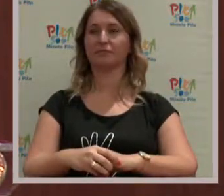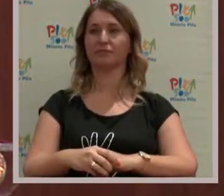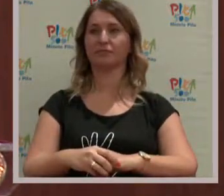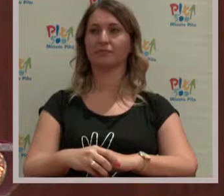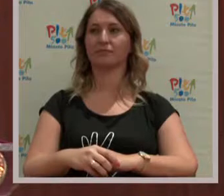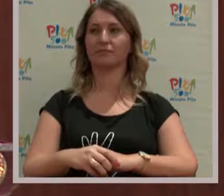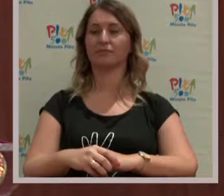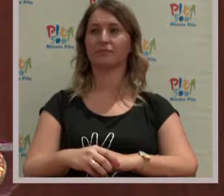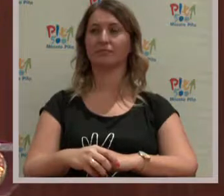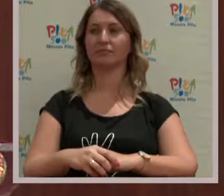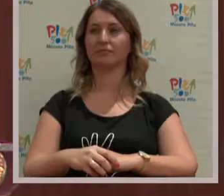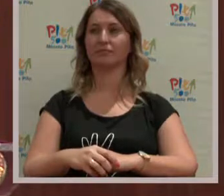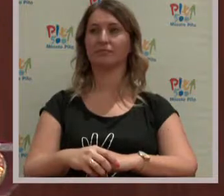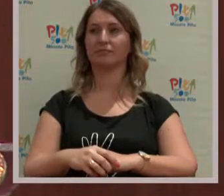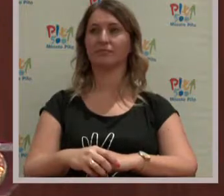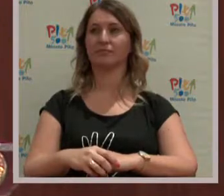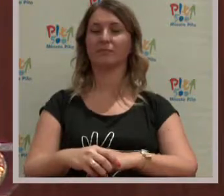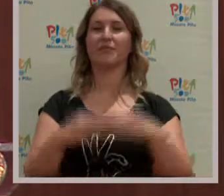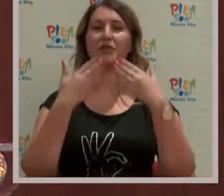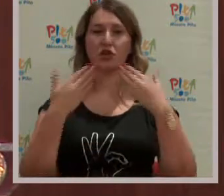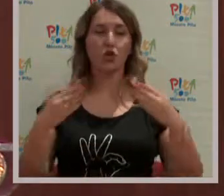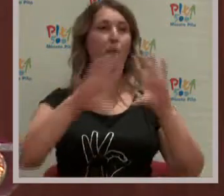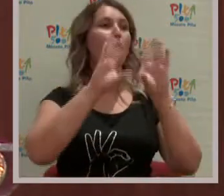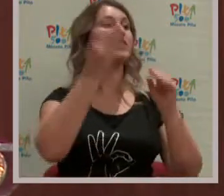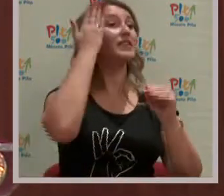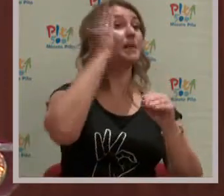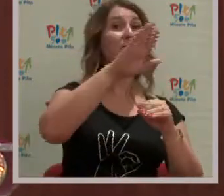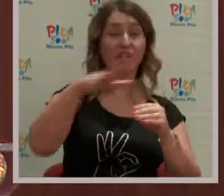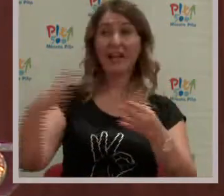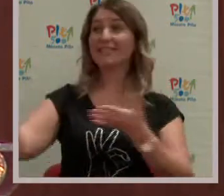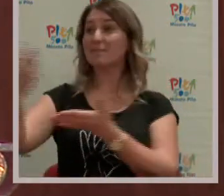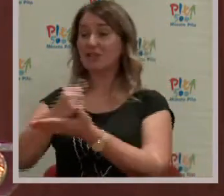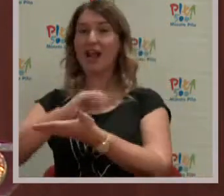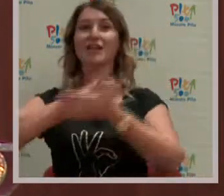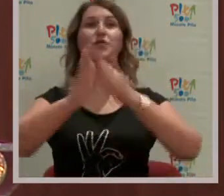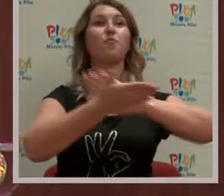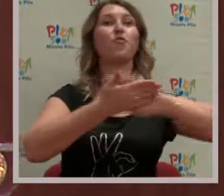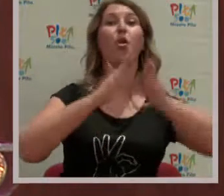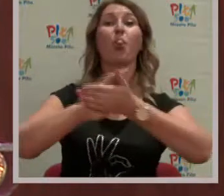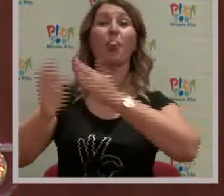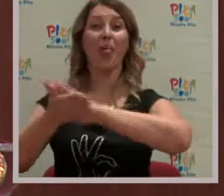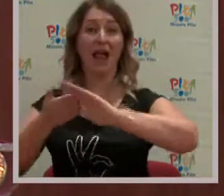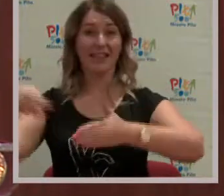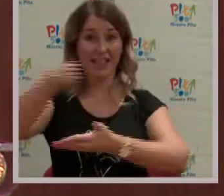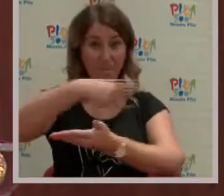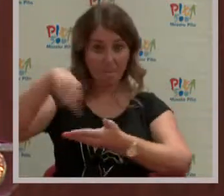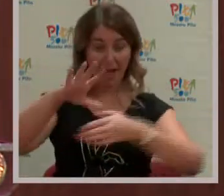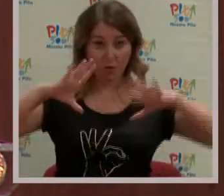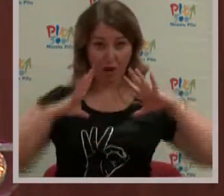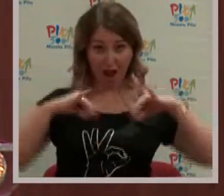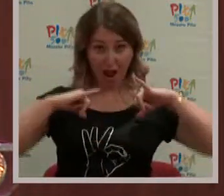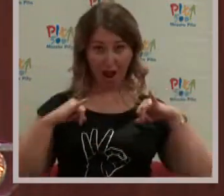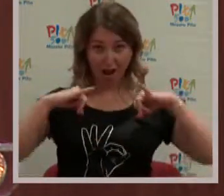szalony, związany ze zbieraniem pierza i dzisiaj, dzisiaj po